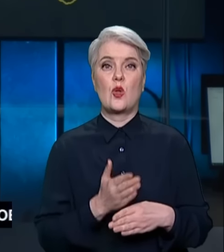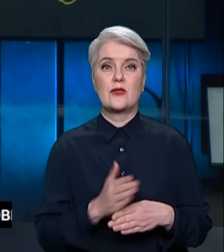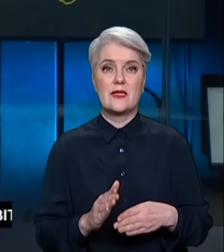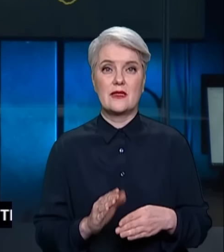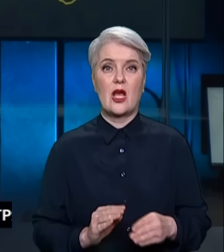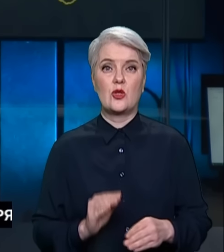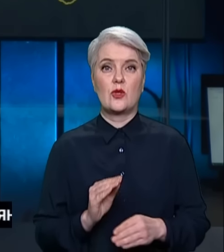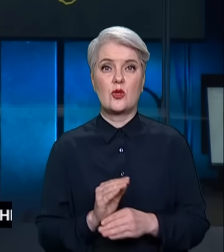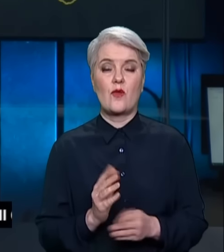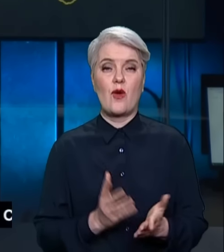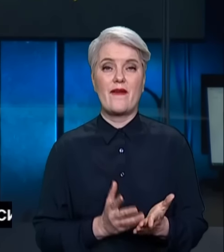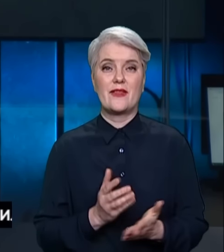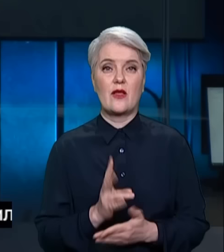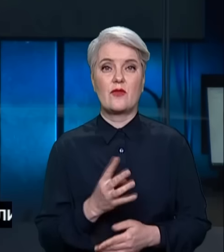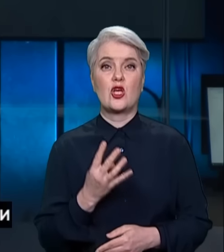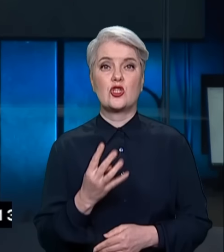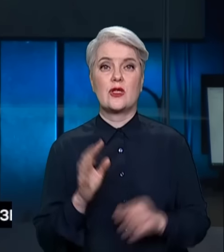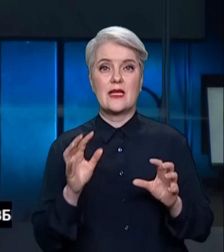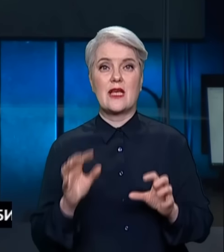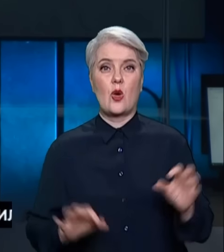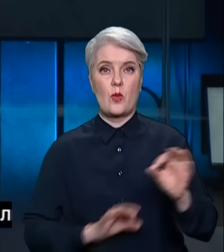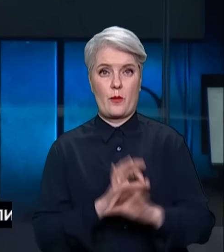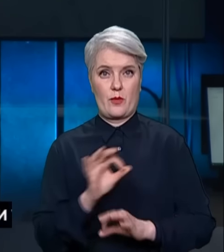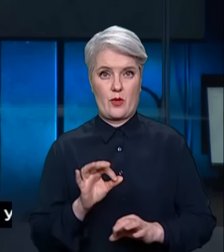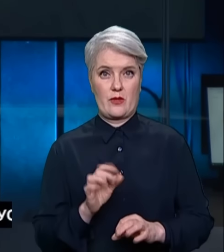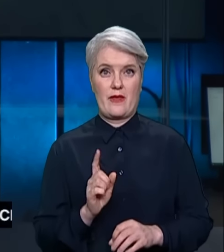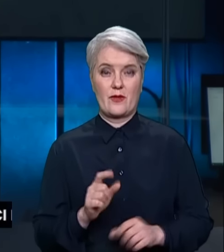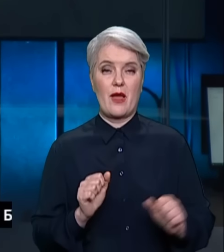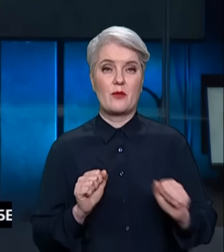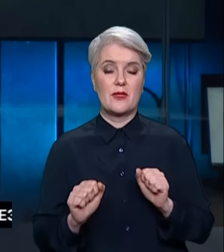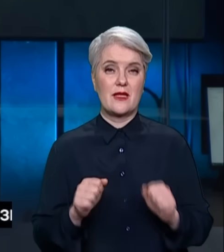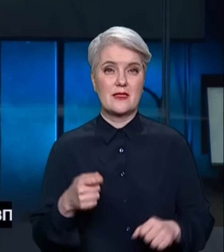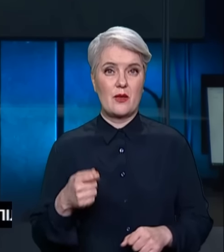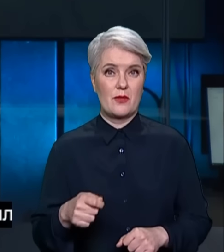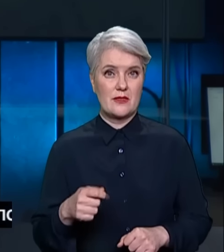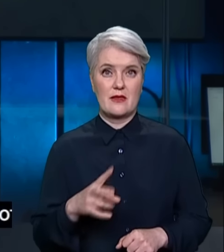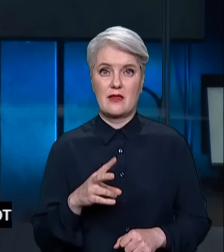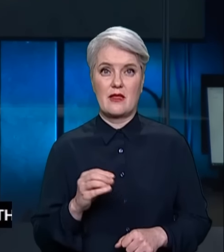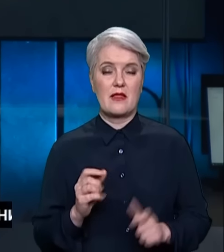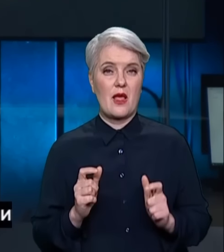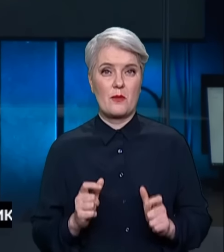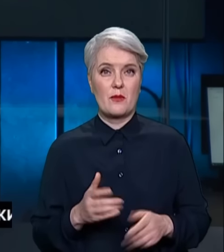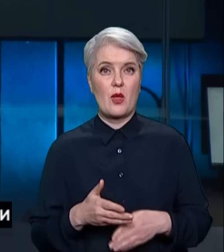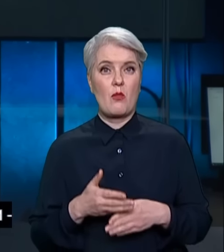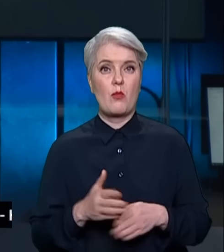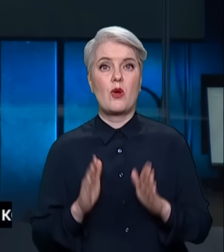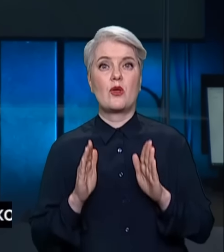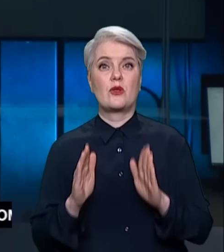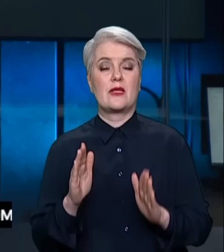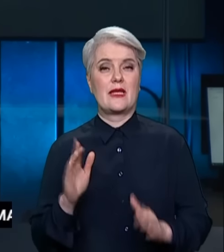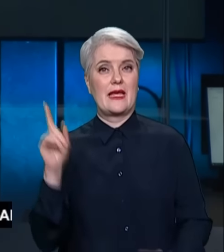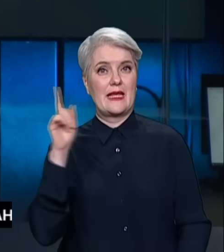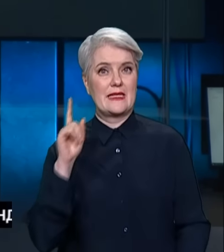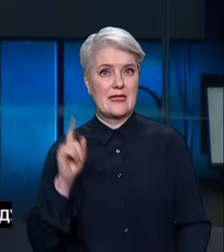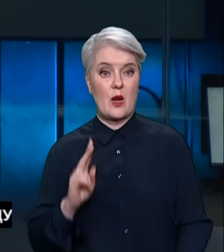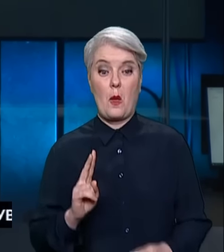додаткового фінансування на 4 законопроєкти. Втім, в адміністрації президента не підтримують допомогу лише Ізраїлю